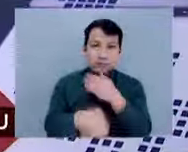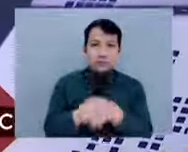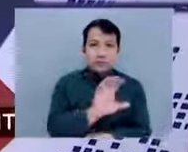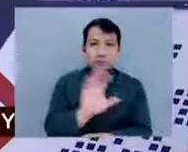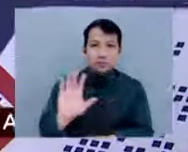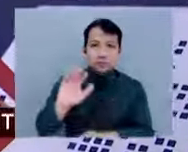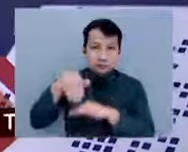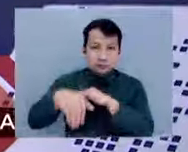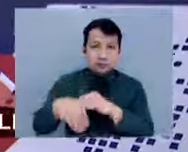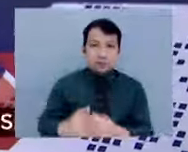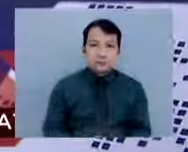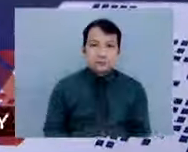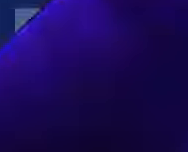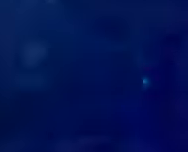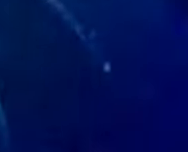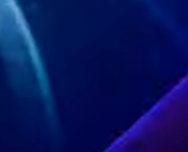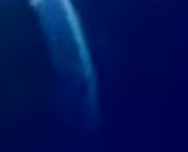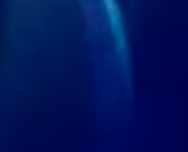Tonight.